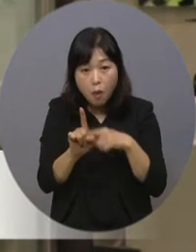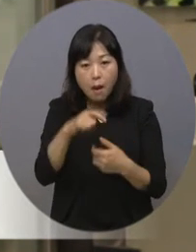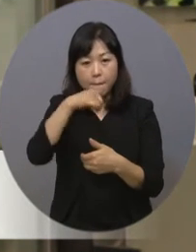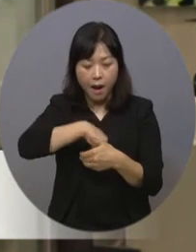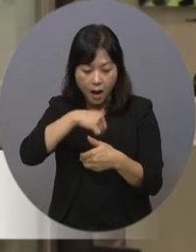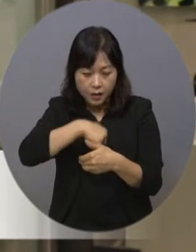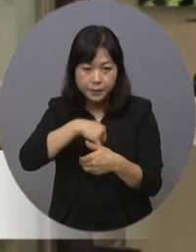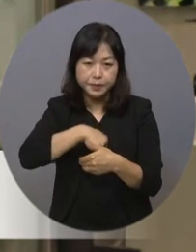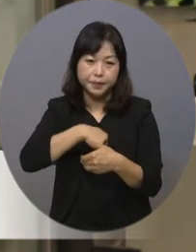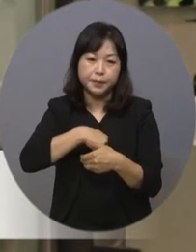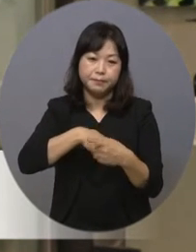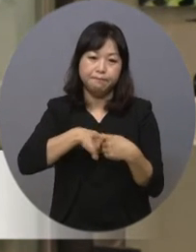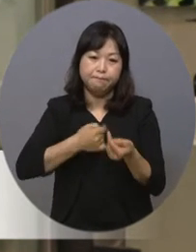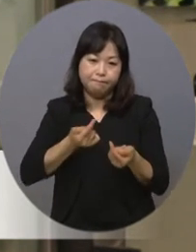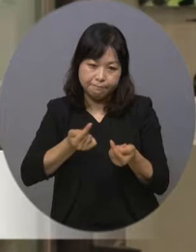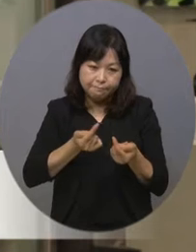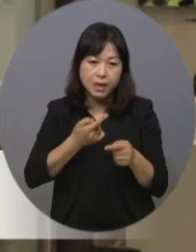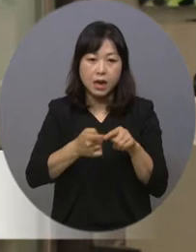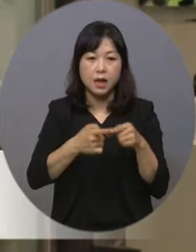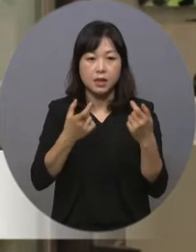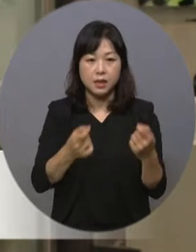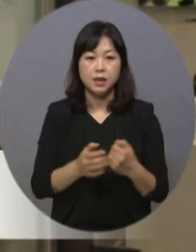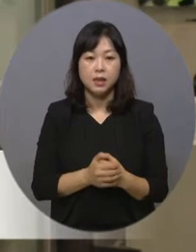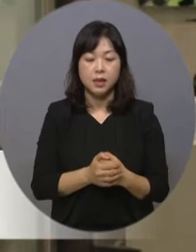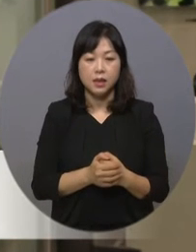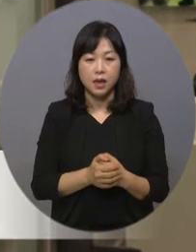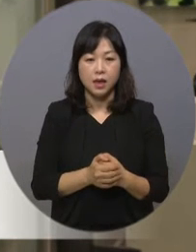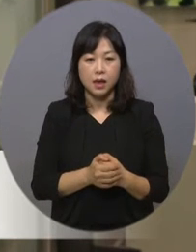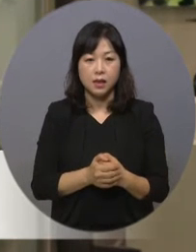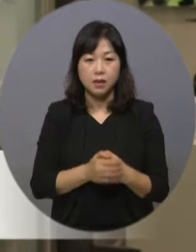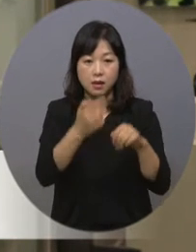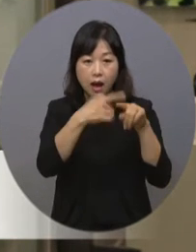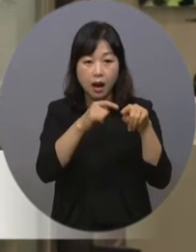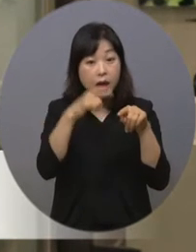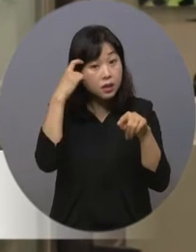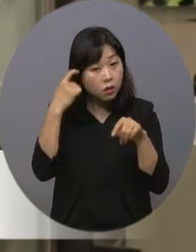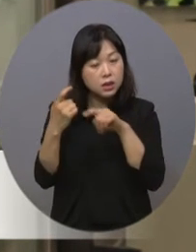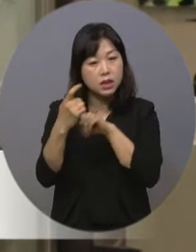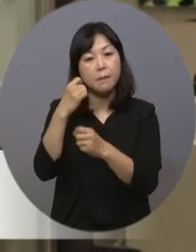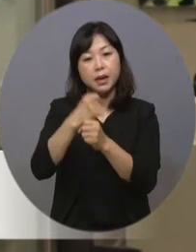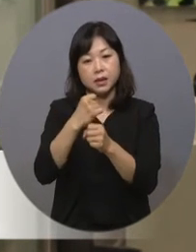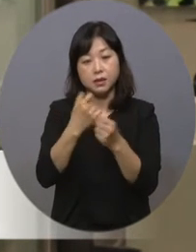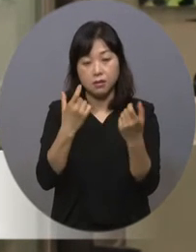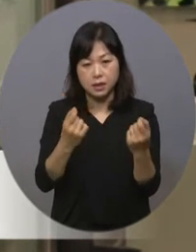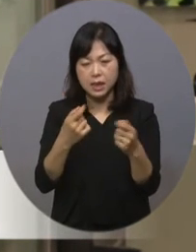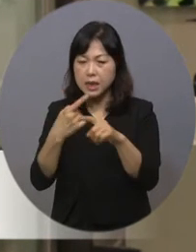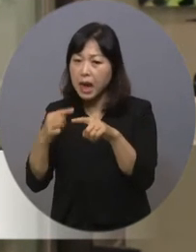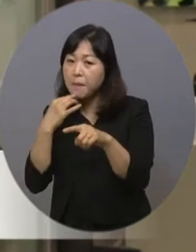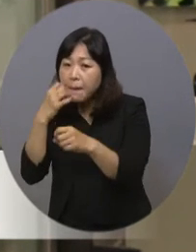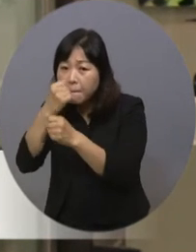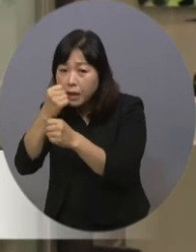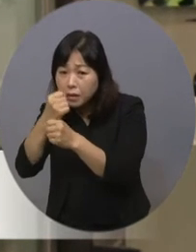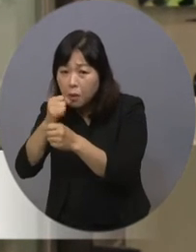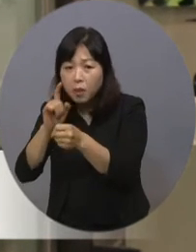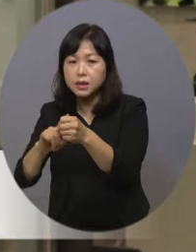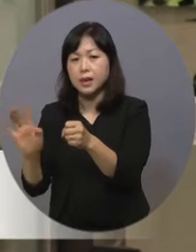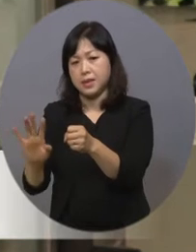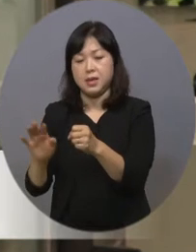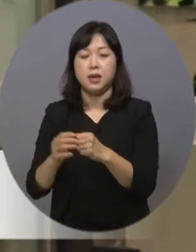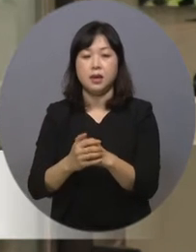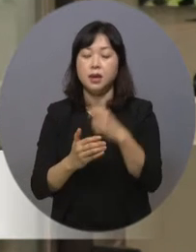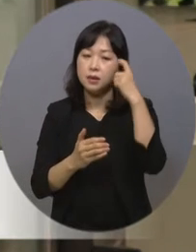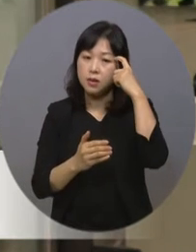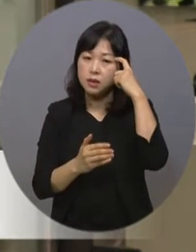그래서 저 같은 경우는 이 장도의 정신을 만드는 것이지 칼을 만드는 게 아닙니다. 이 정신을